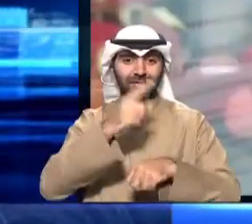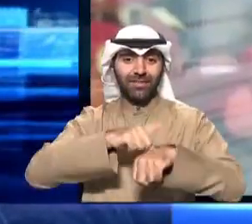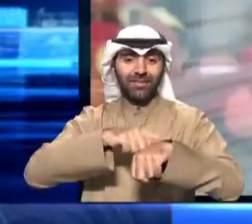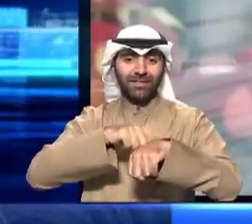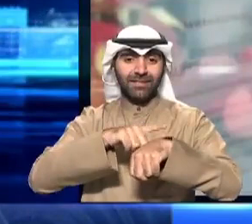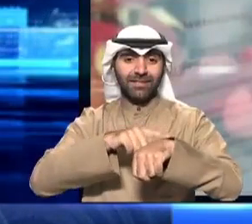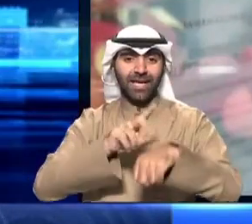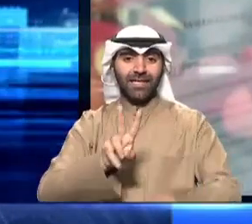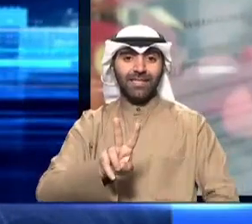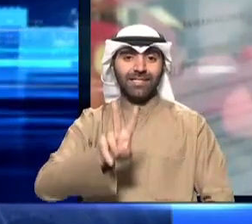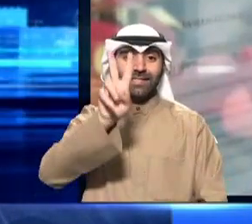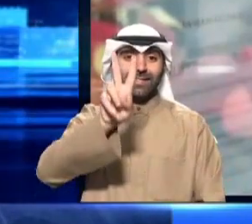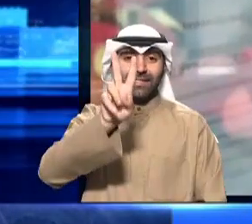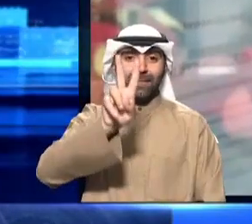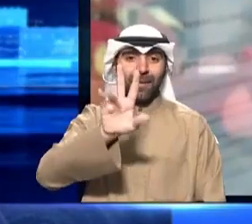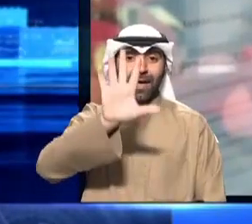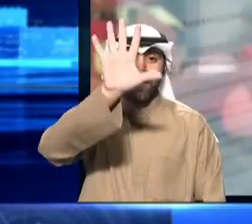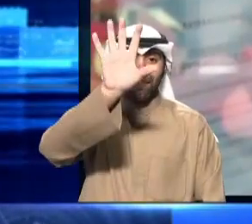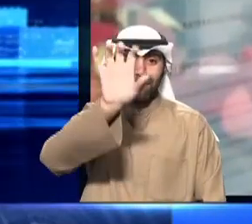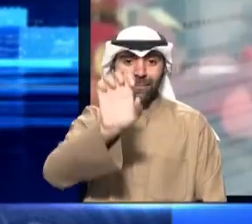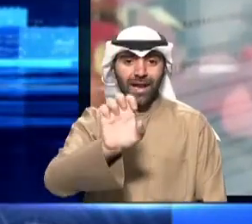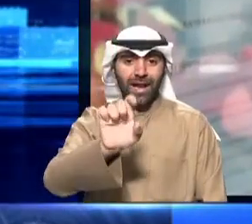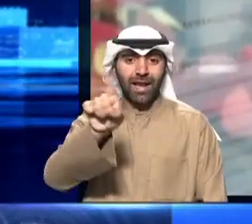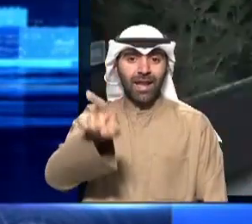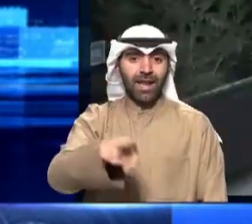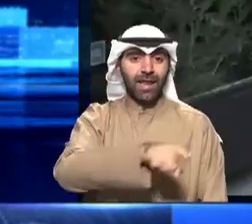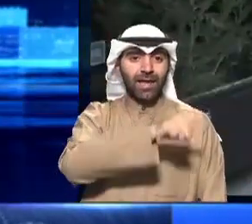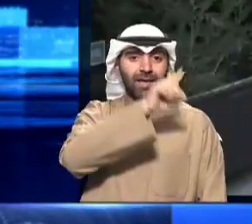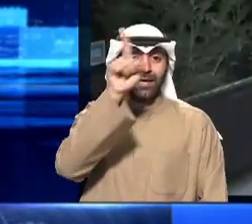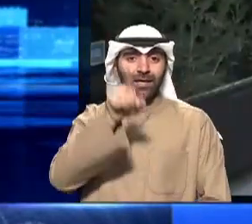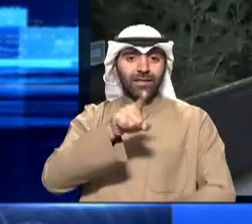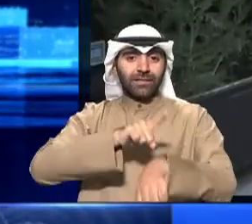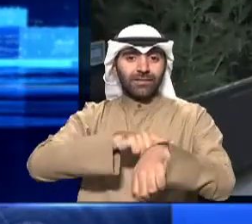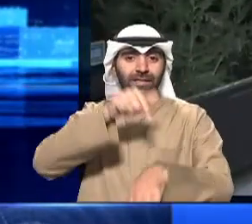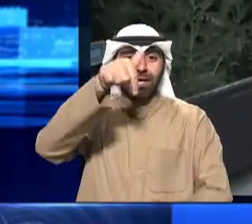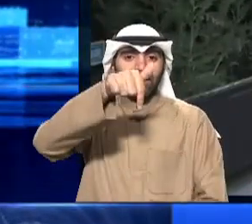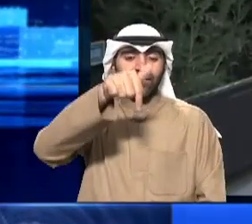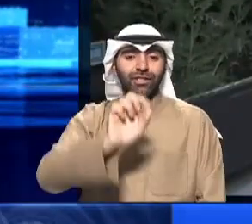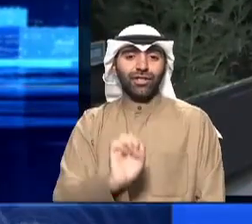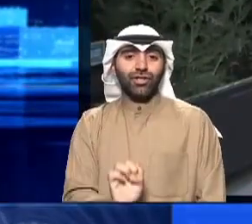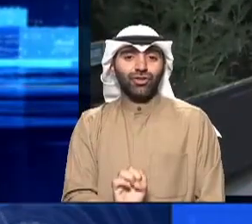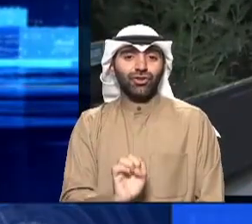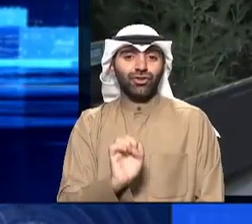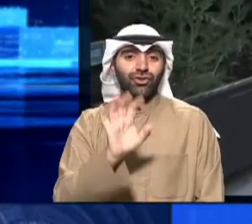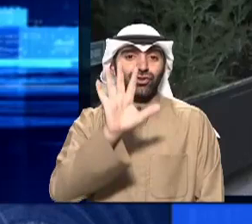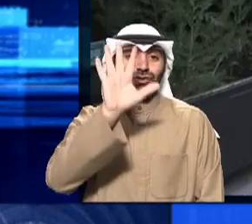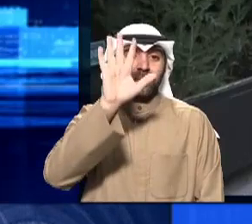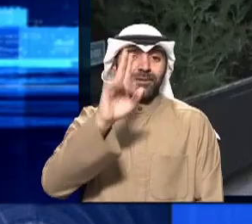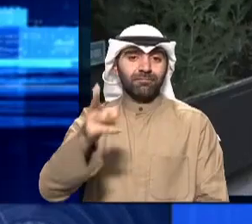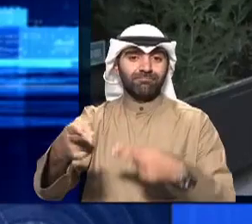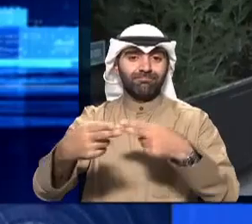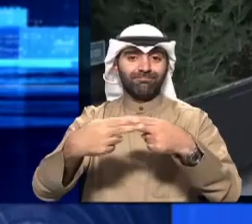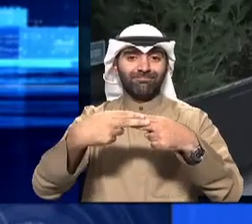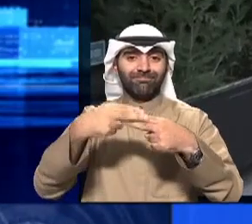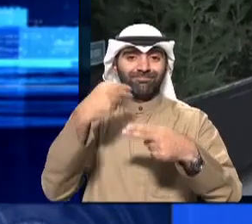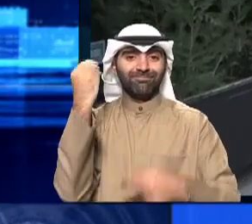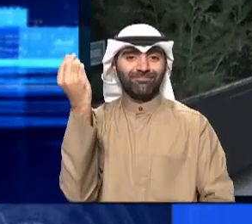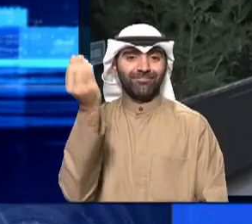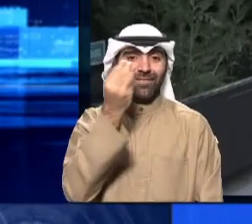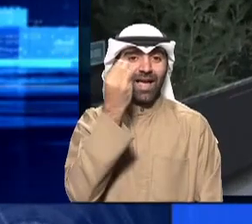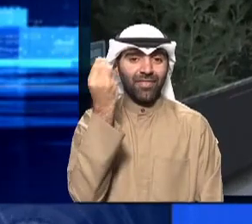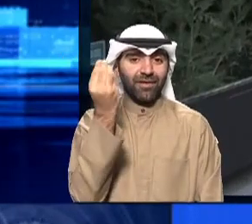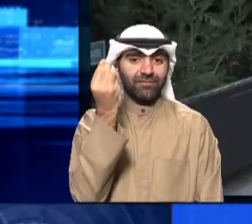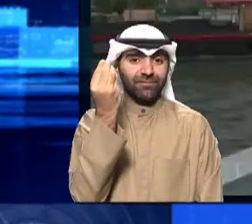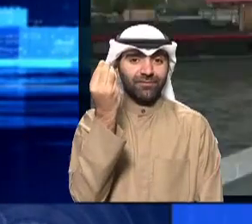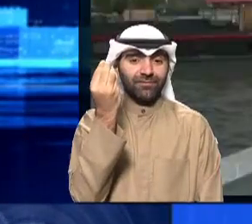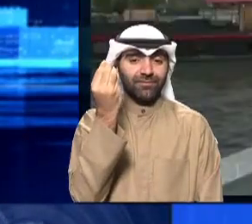لأنه فرنسا بعد أيام سوف تدخل في توقيت زمني جديد، وهو التوقيت الصيفي كما تعلمون. عند اقتراب